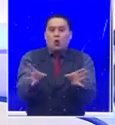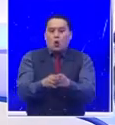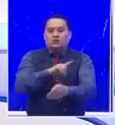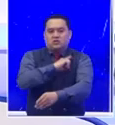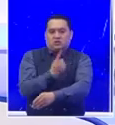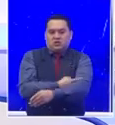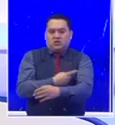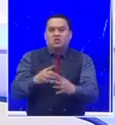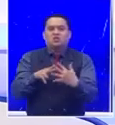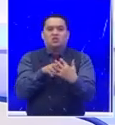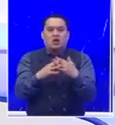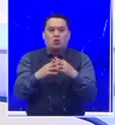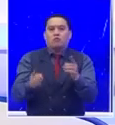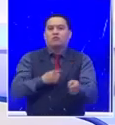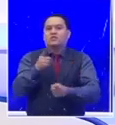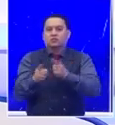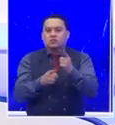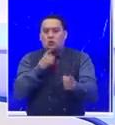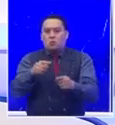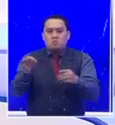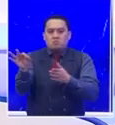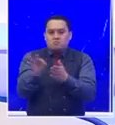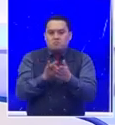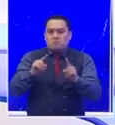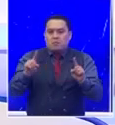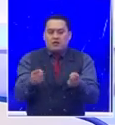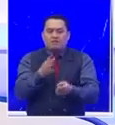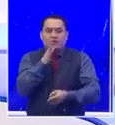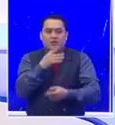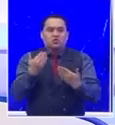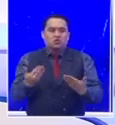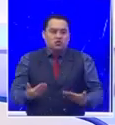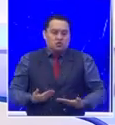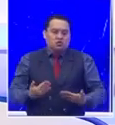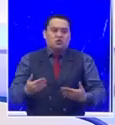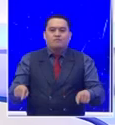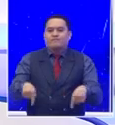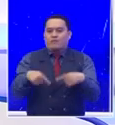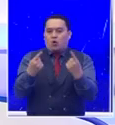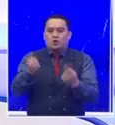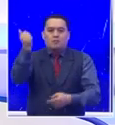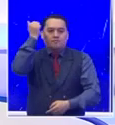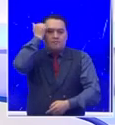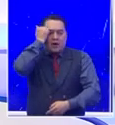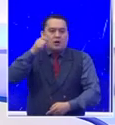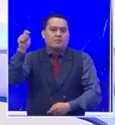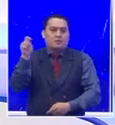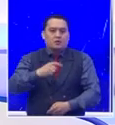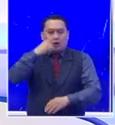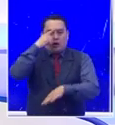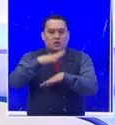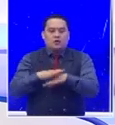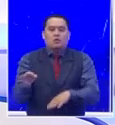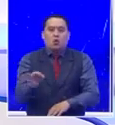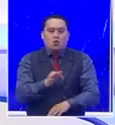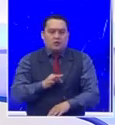село удалось восстановить за необычайно короткие сроки. Сегодня жизнь здесь бьет ключом. В памятный день село посетил аким Алматинской